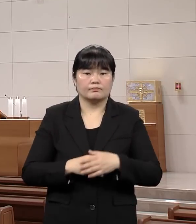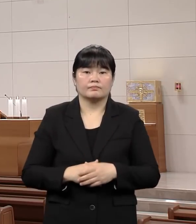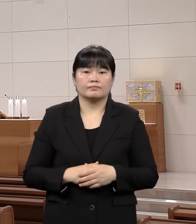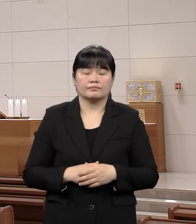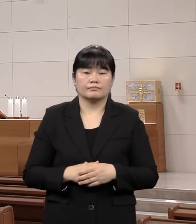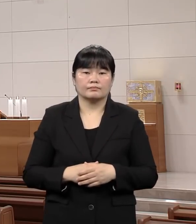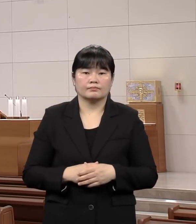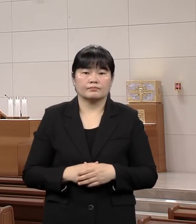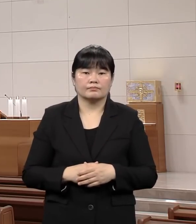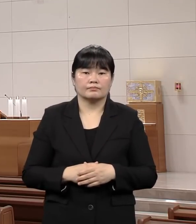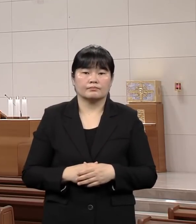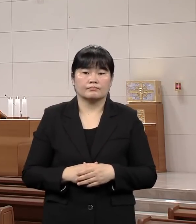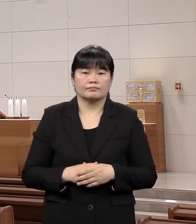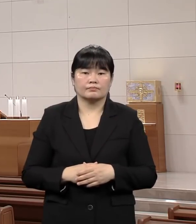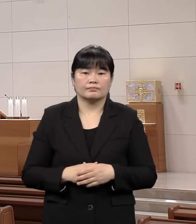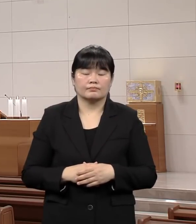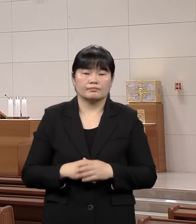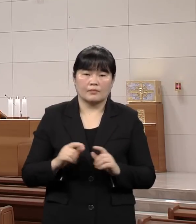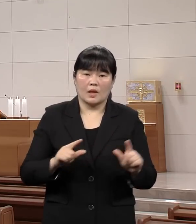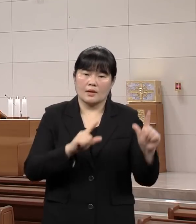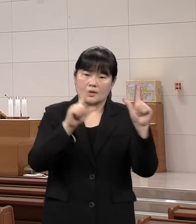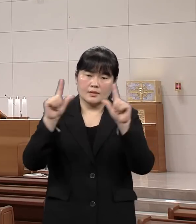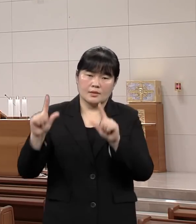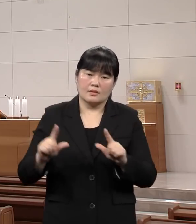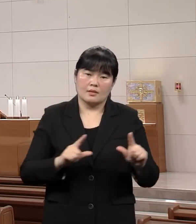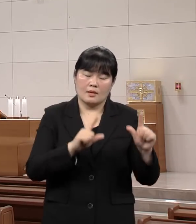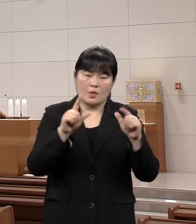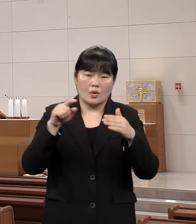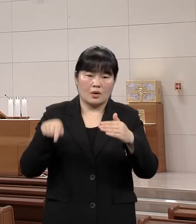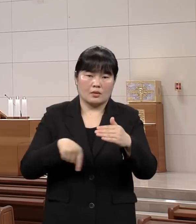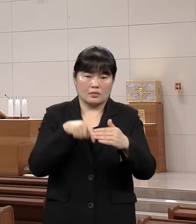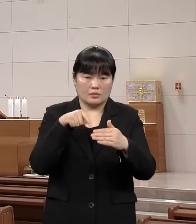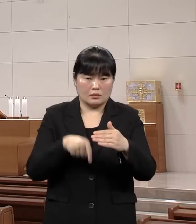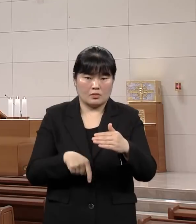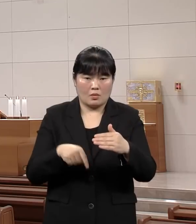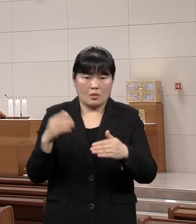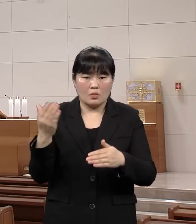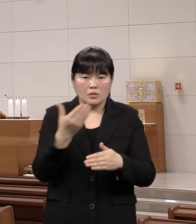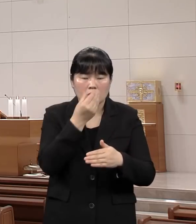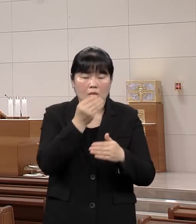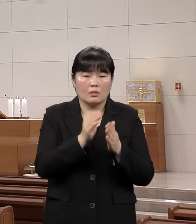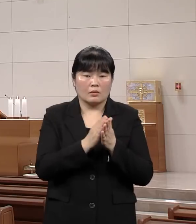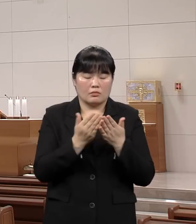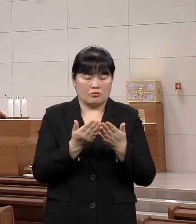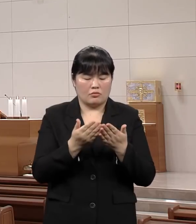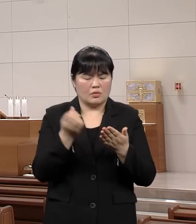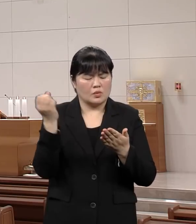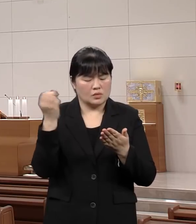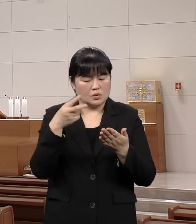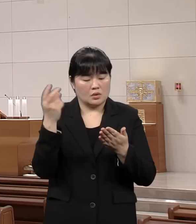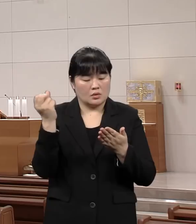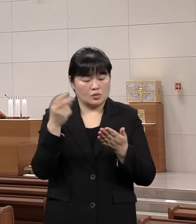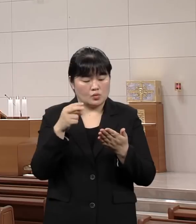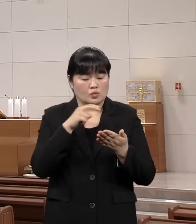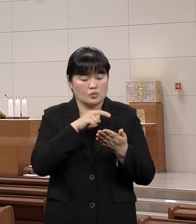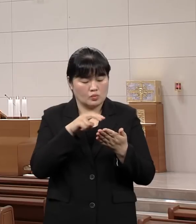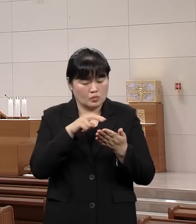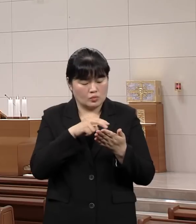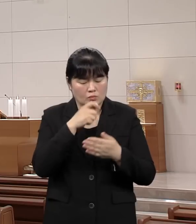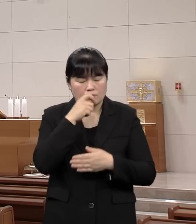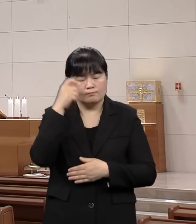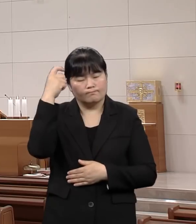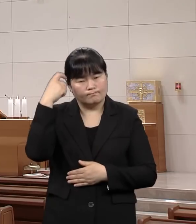오늘이라는 낙원을 사는이 일상생활 속에서 성경을 더 가까이하고 자주